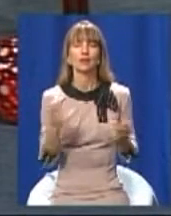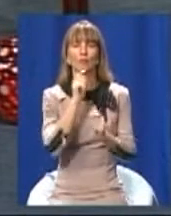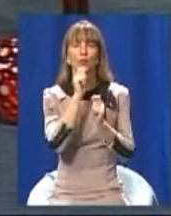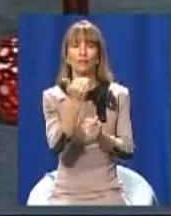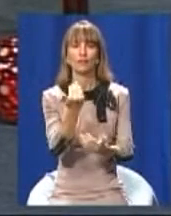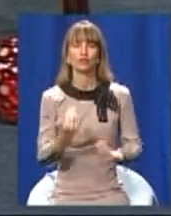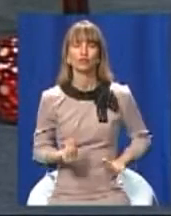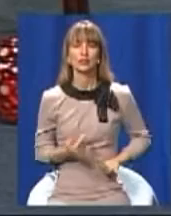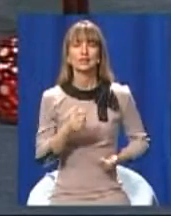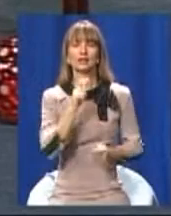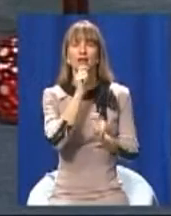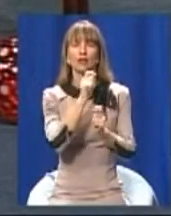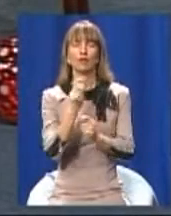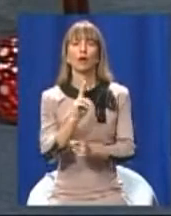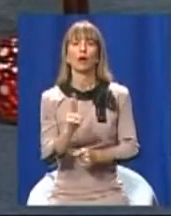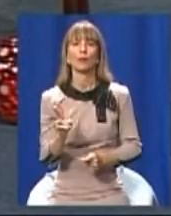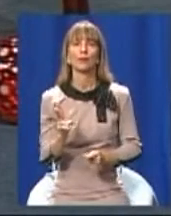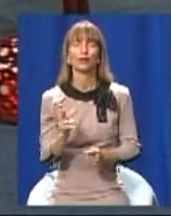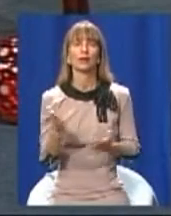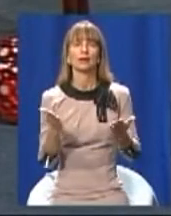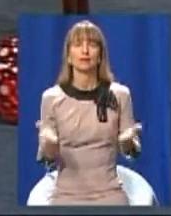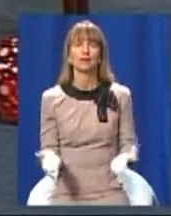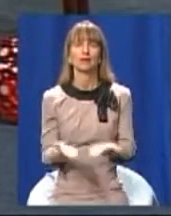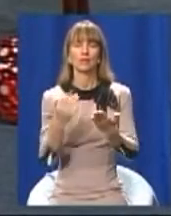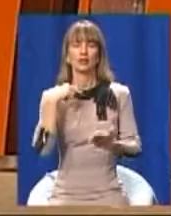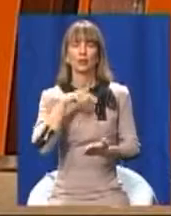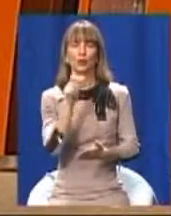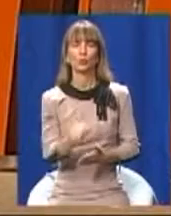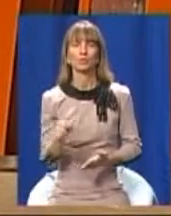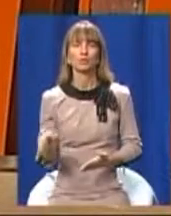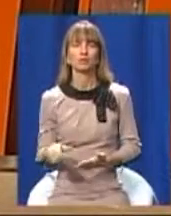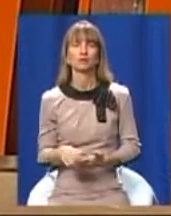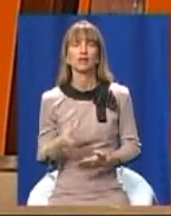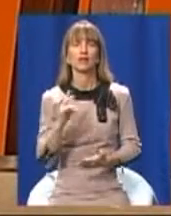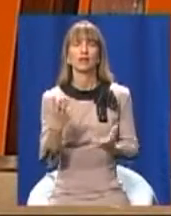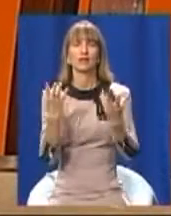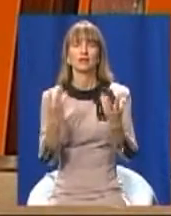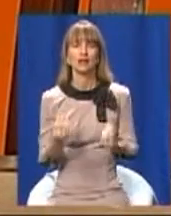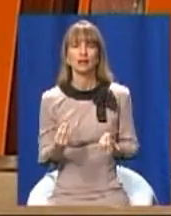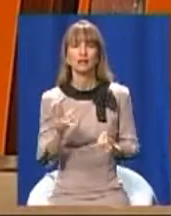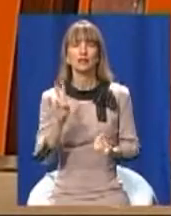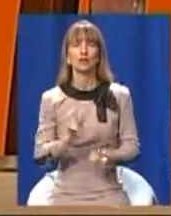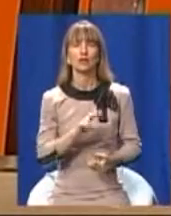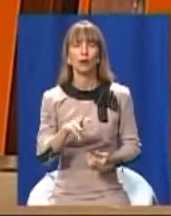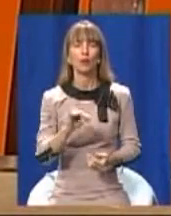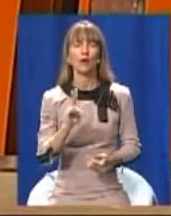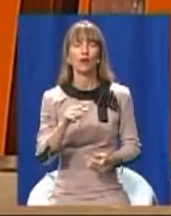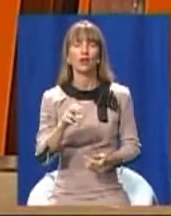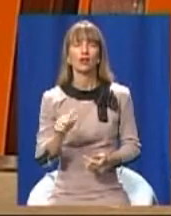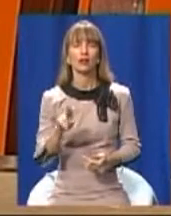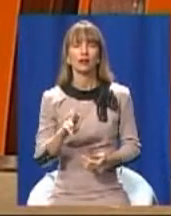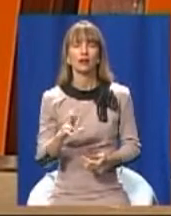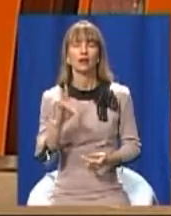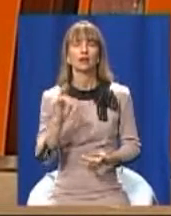твоєму житті ти дарувала кому, які підіймали настрій людям? На День Святого Миколая,